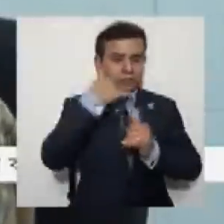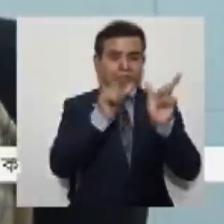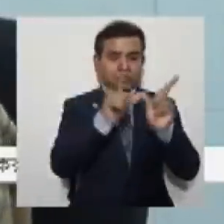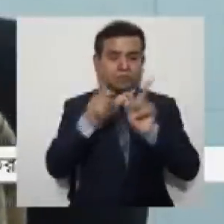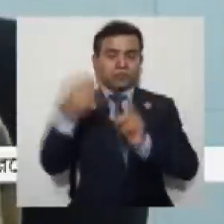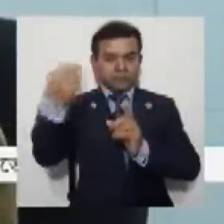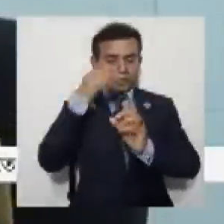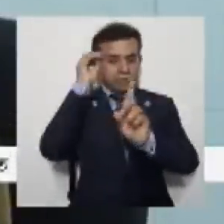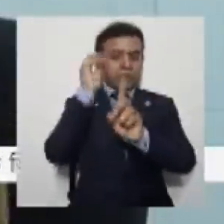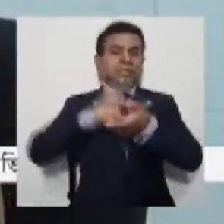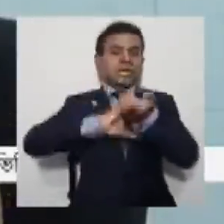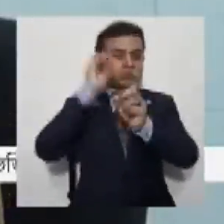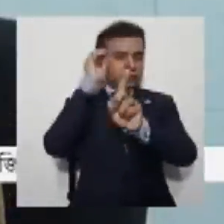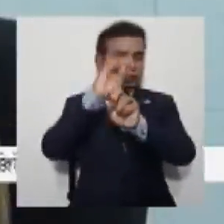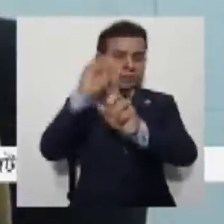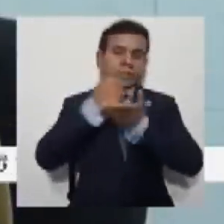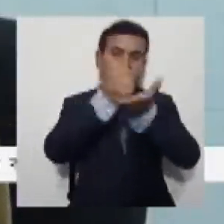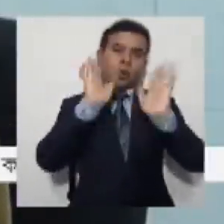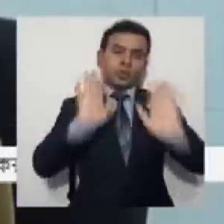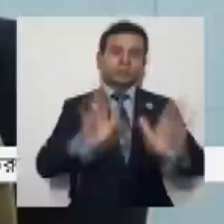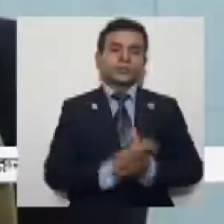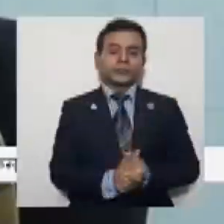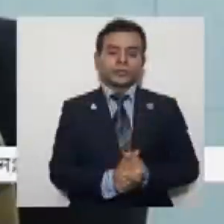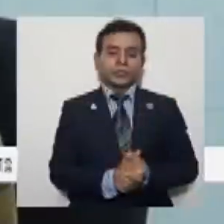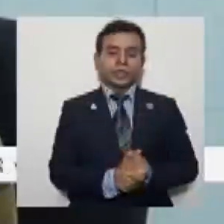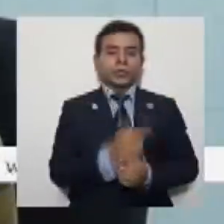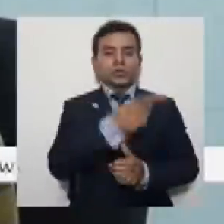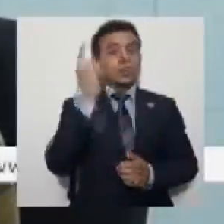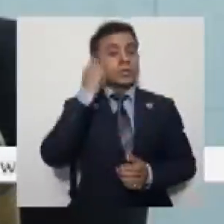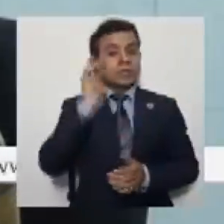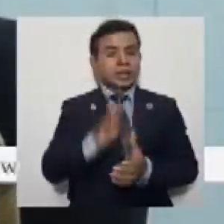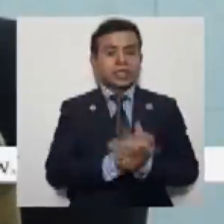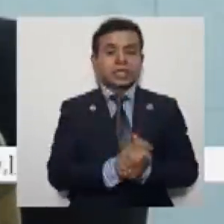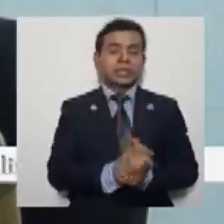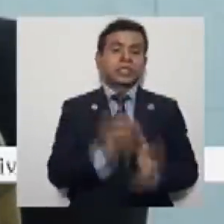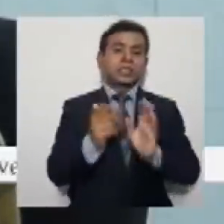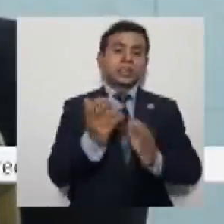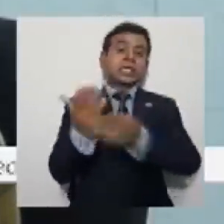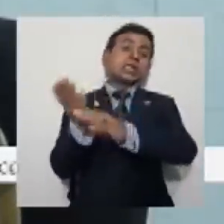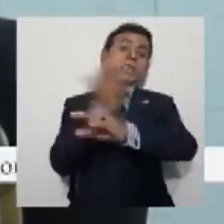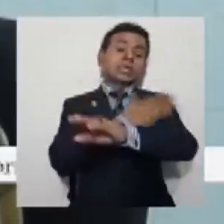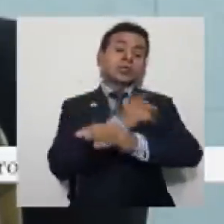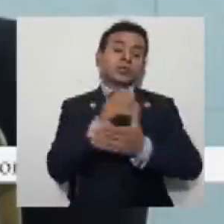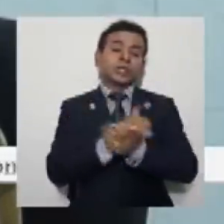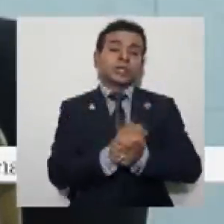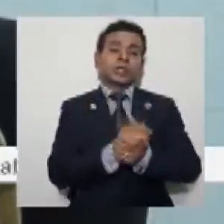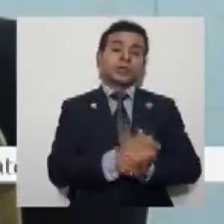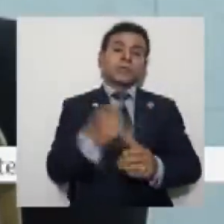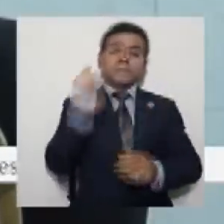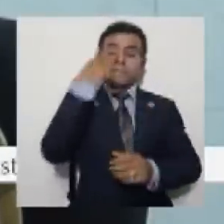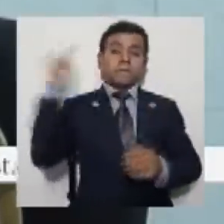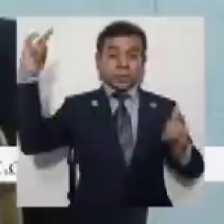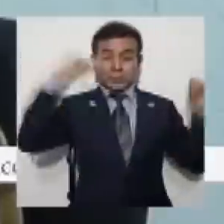আপনারা জানেন যে ইতিমধ্যে আমাদের কিছু ব্যক্তিকে বিদেশ থেকে নিয়ে আসতে হচ্ছে যারা আটকা পড়েছিলেন বিভিন্ন দেশে, সেজন্য